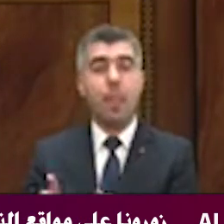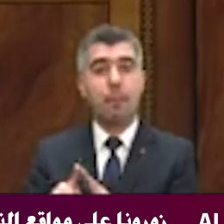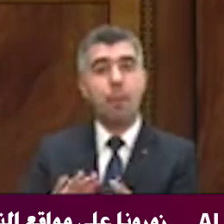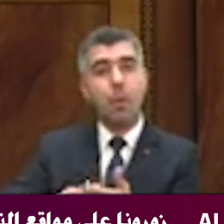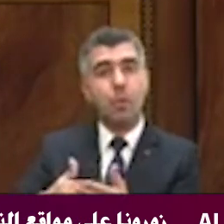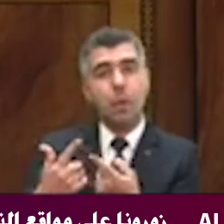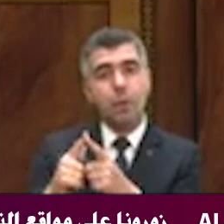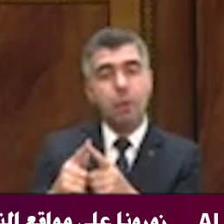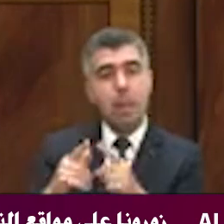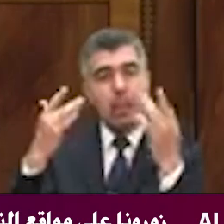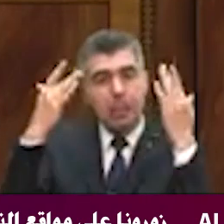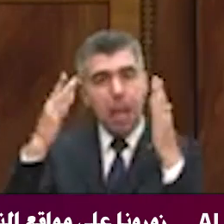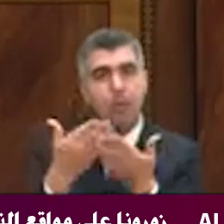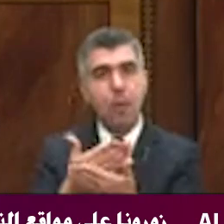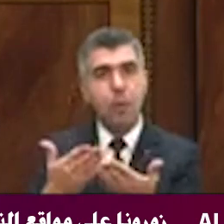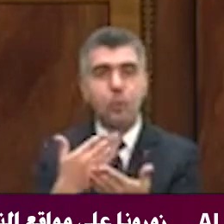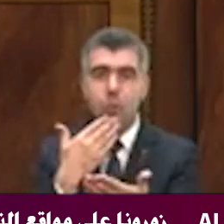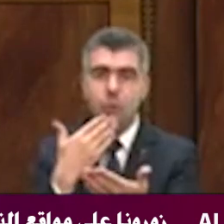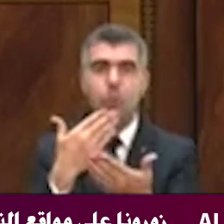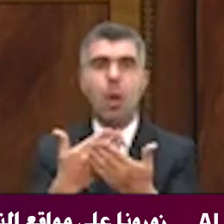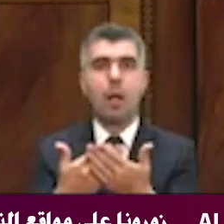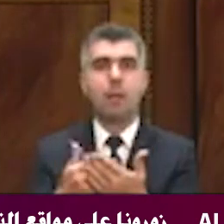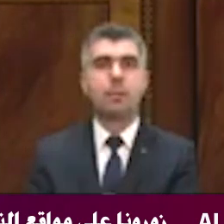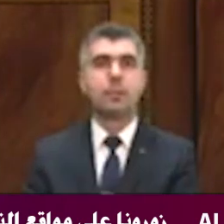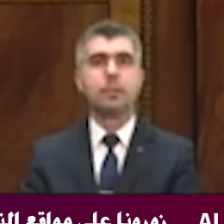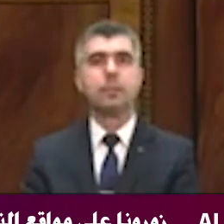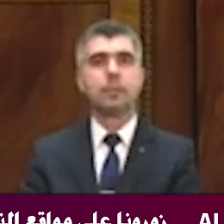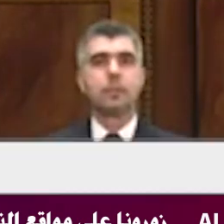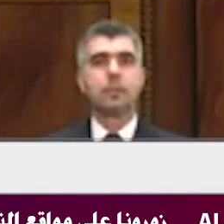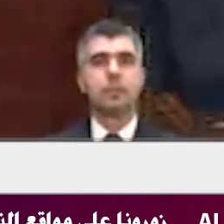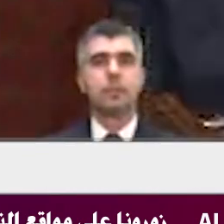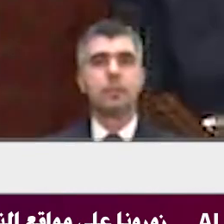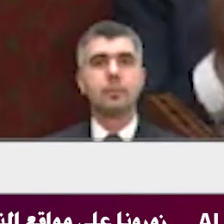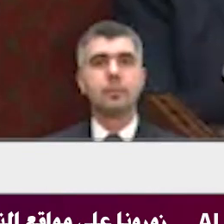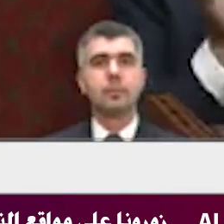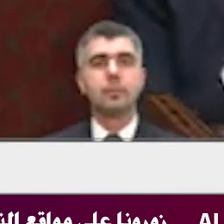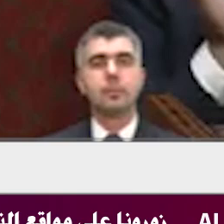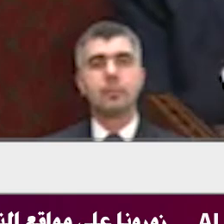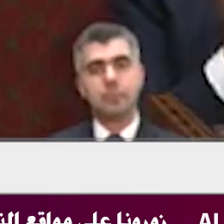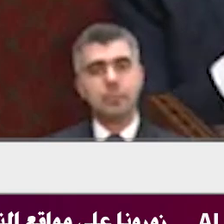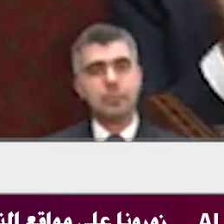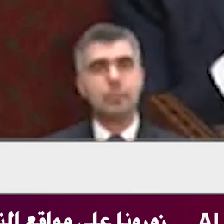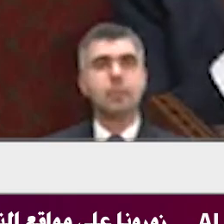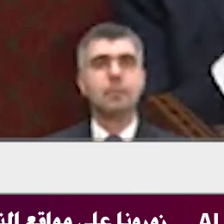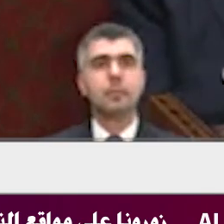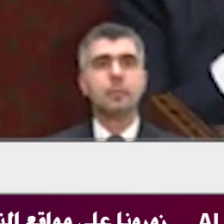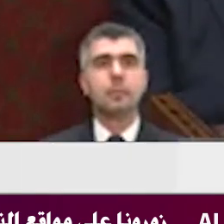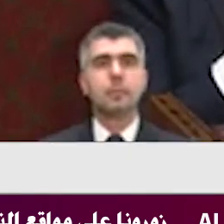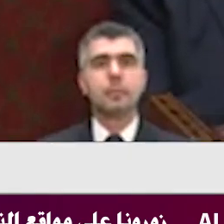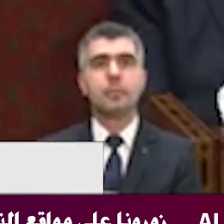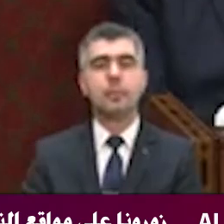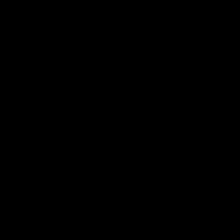على المثقفين وعلى رأسهم. شكرا السيدة النائبة، انتهى التوقيت. كلمة للنائبة المحترمة السيدة